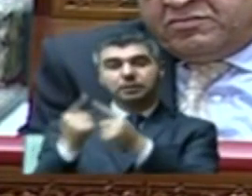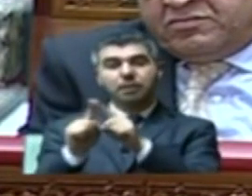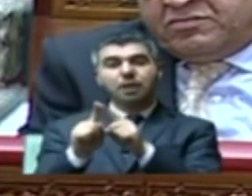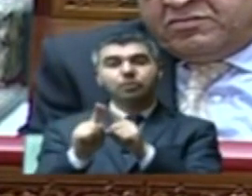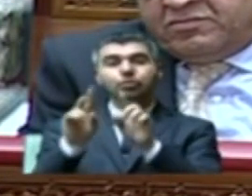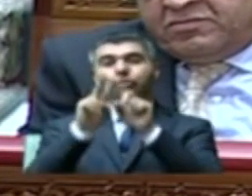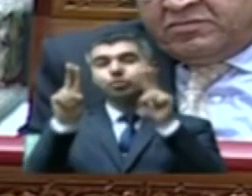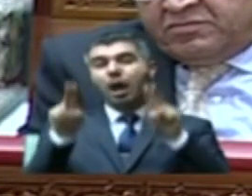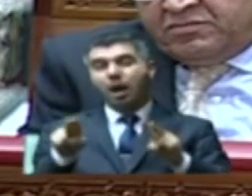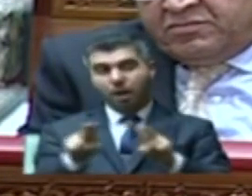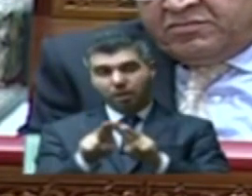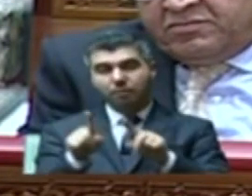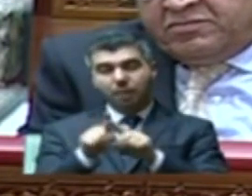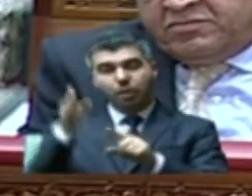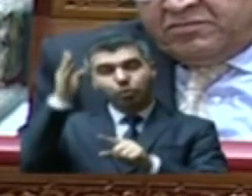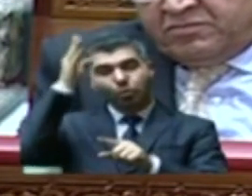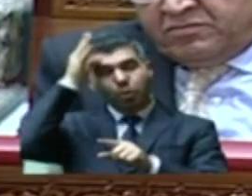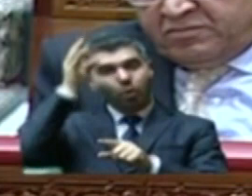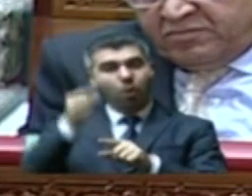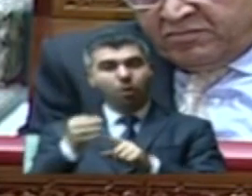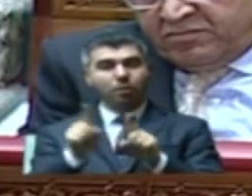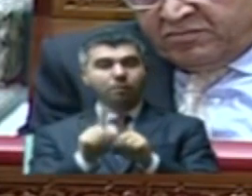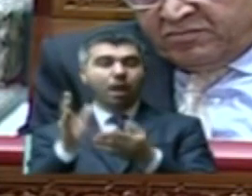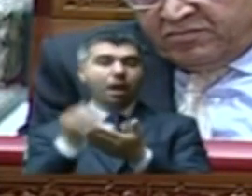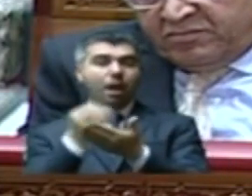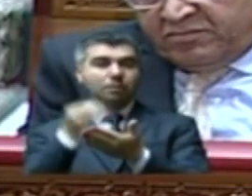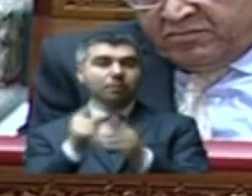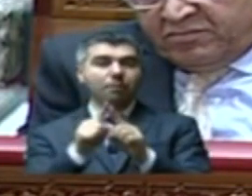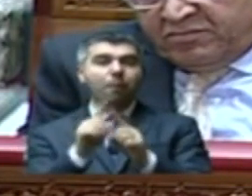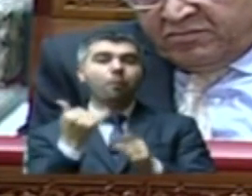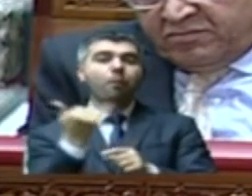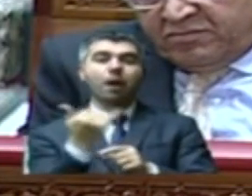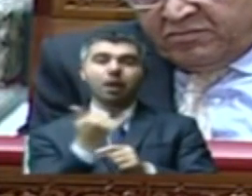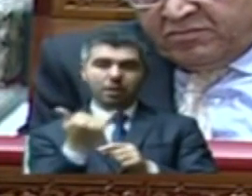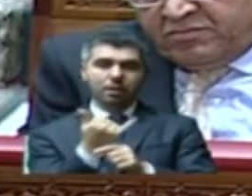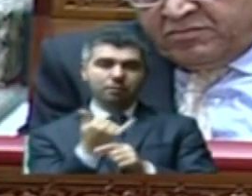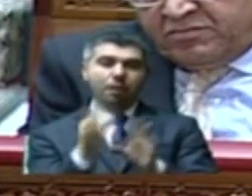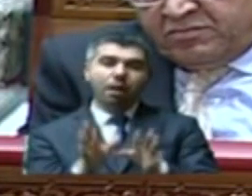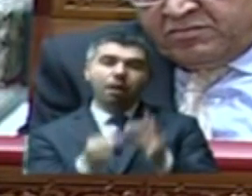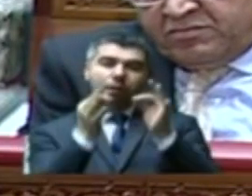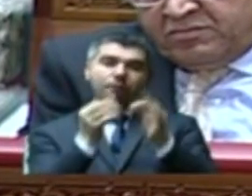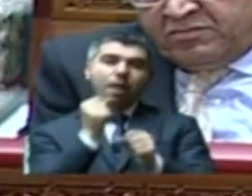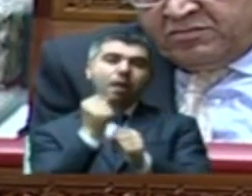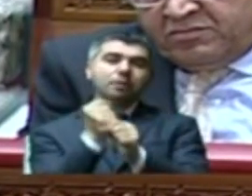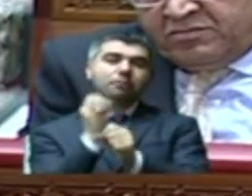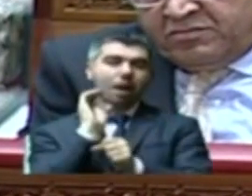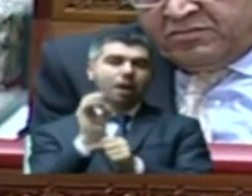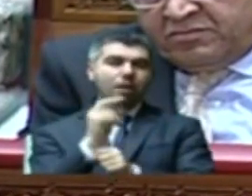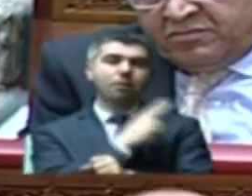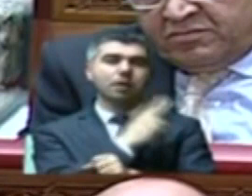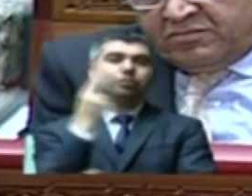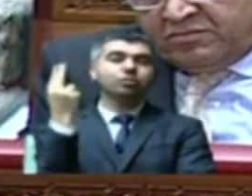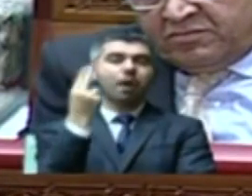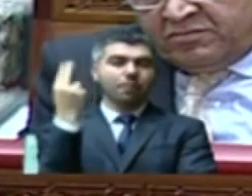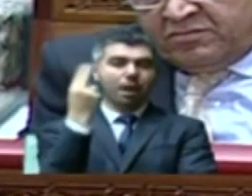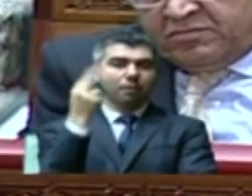تكون الشهاده ديال الدكتوراه هي الاساس الذي يعتمد عليه لولوج هذه المناصب، لان هي مناصب واخا كيتم التحويل ولكن راها مناصب